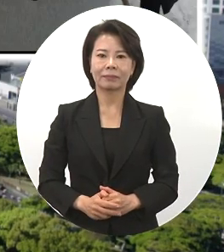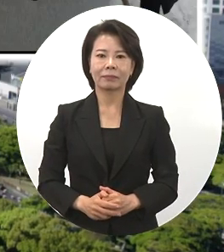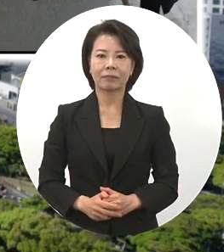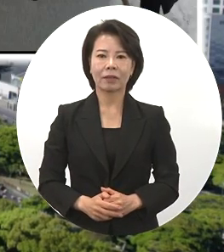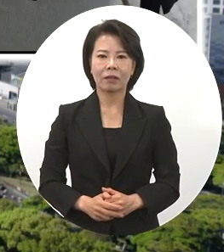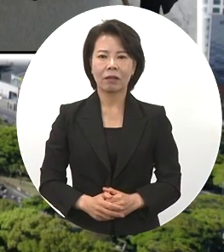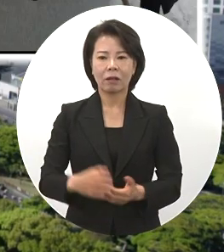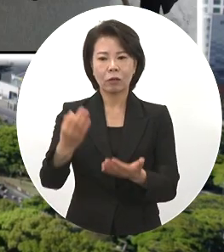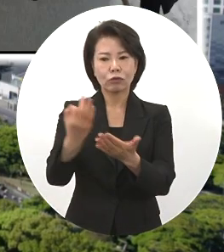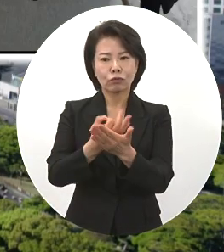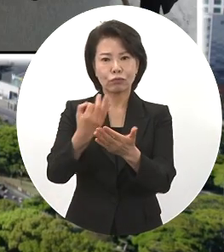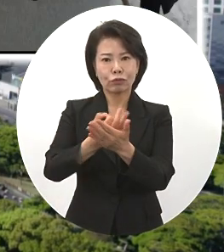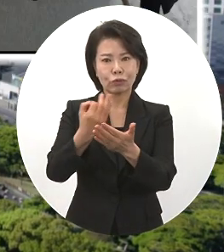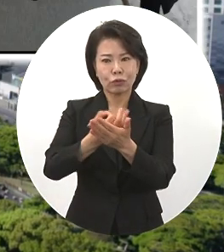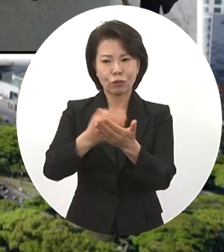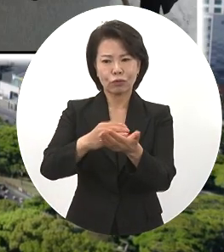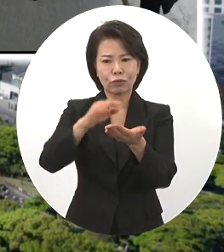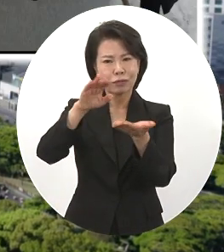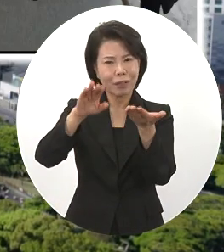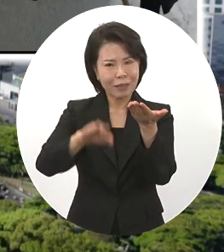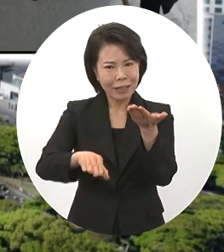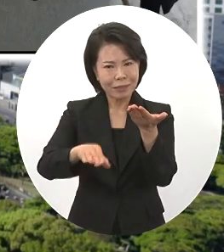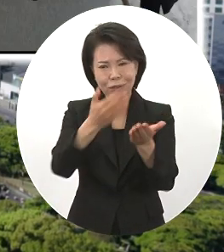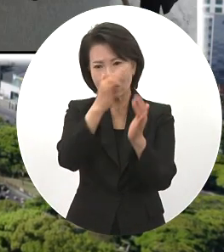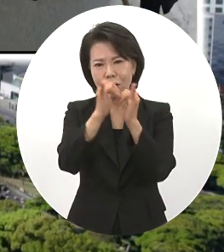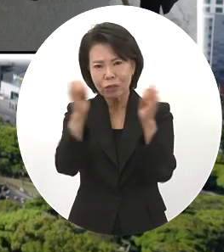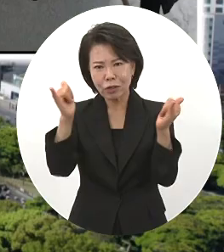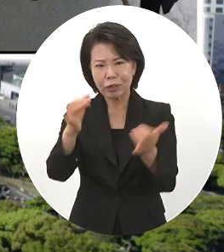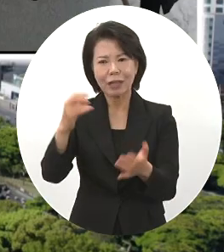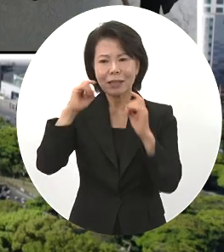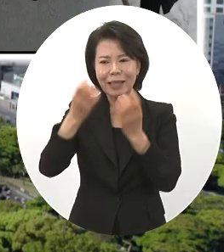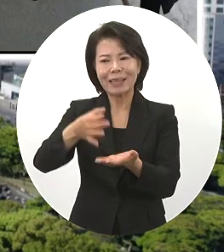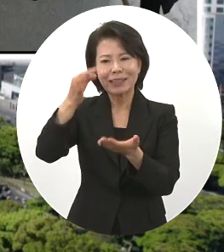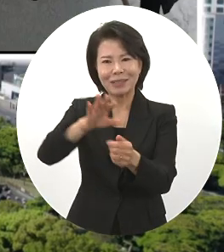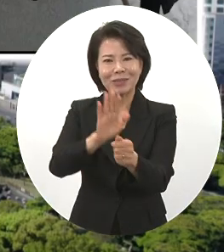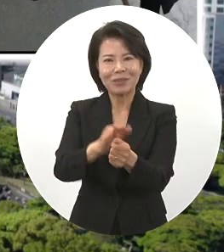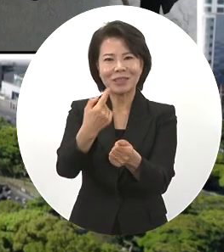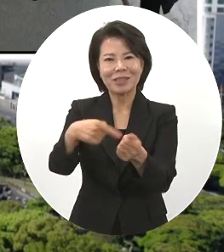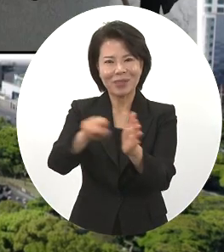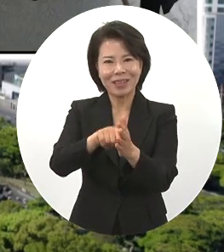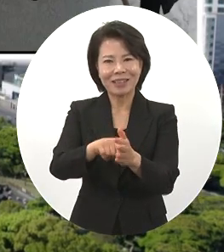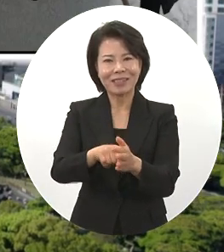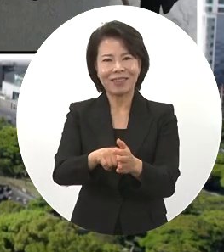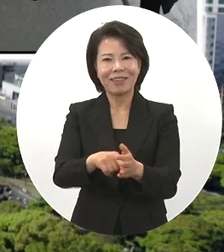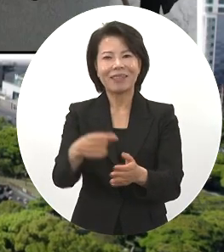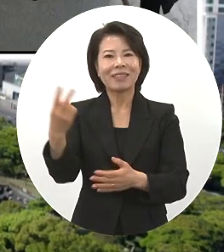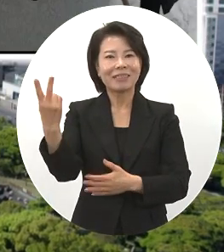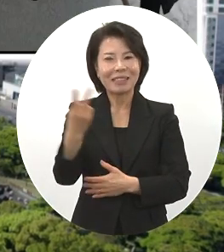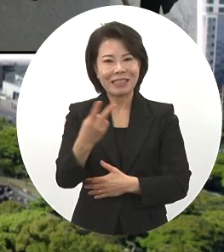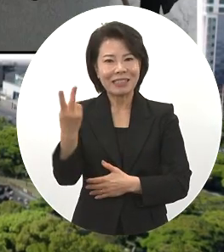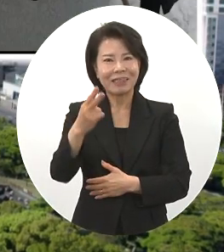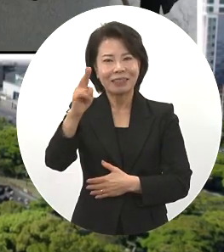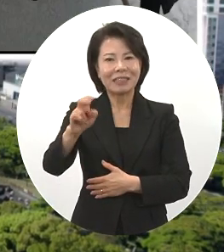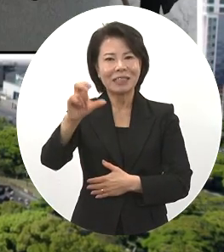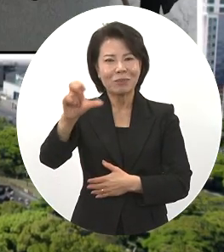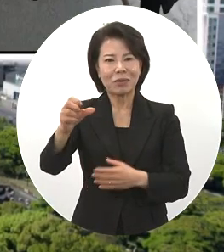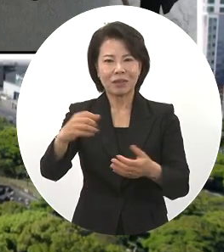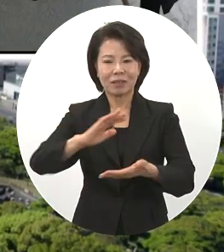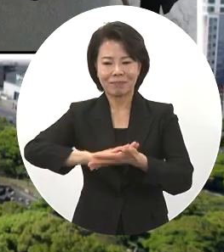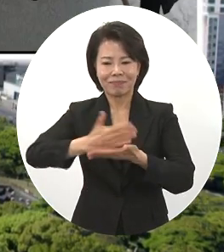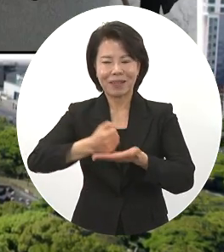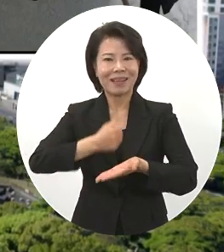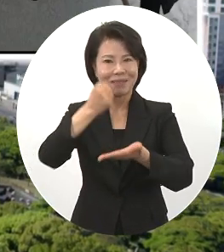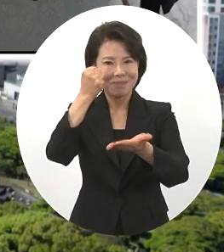제주특별자치도가 저소득 청년의 자산 형성을 돕기 위해 2025년 청년네이처 축계좌 신규